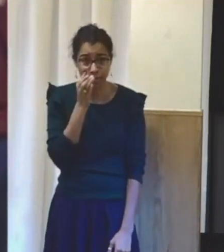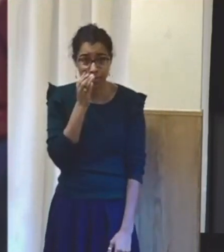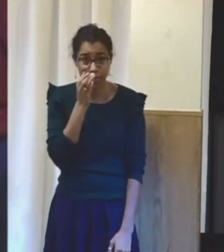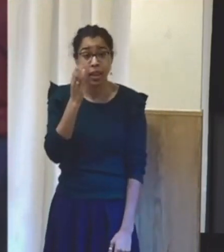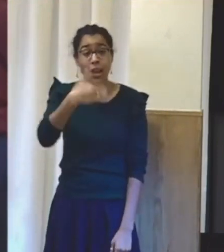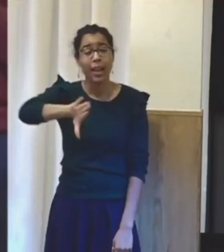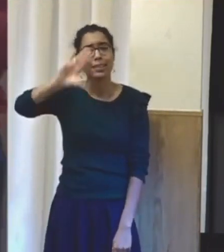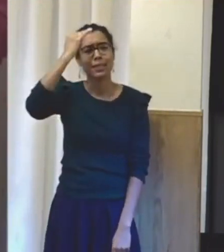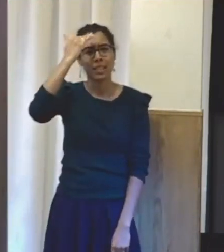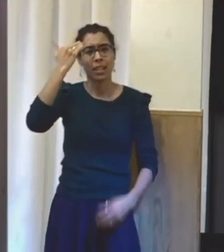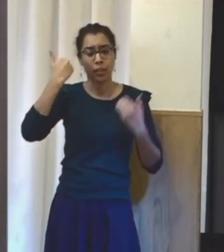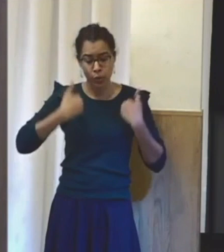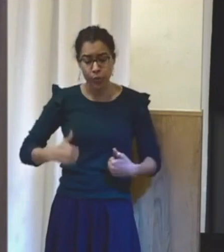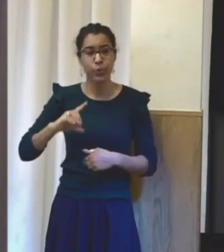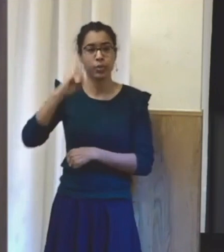sachez que je suis Dieu.